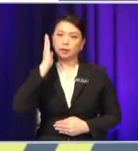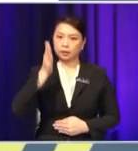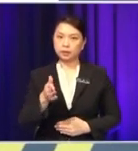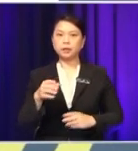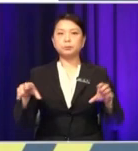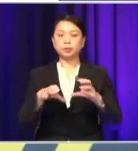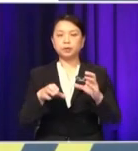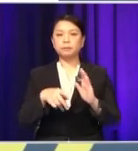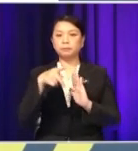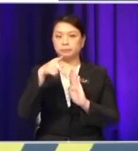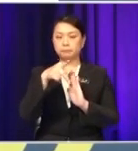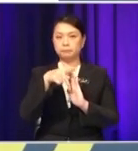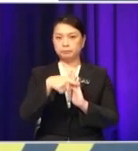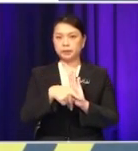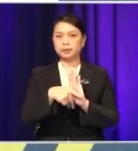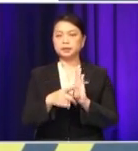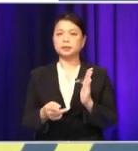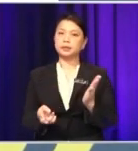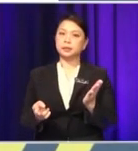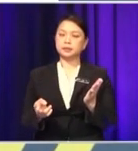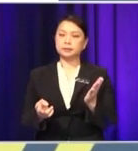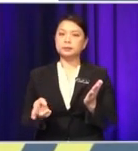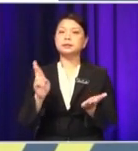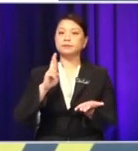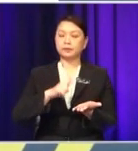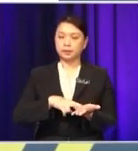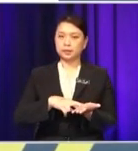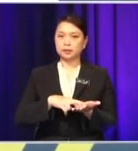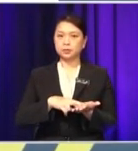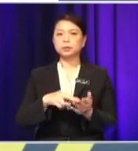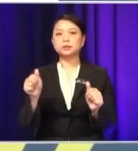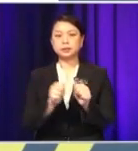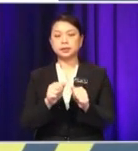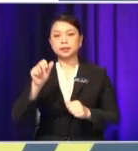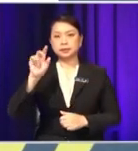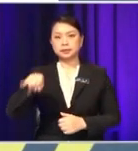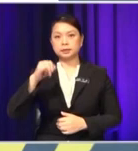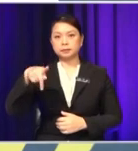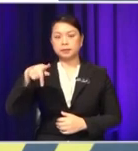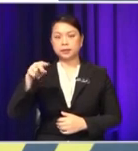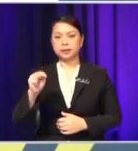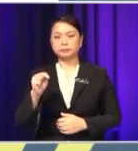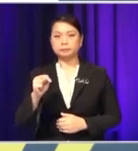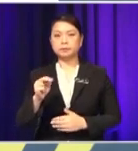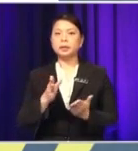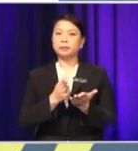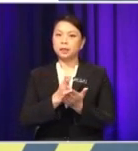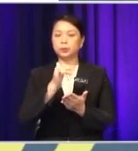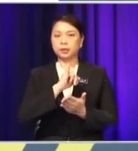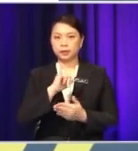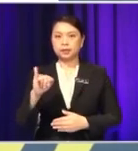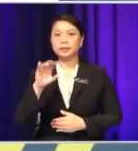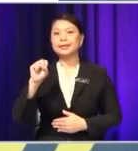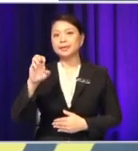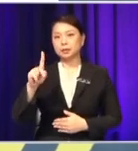membuat pendaftaran atau memohonnya di JPN, Jabatan Pendidikan Negeri, melalui sektor pentaksiran dan peperiksaan. Okay.